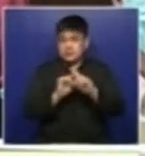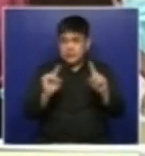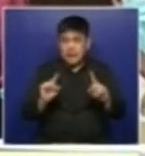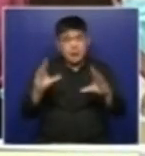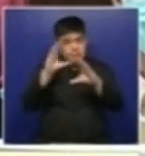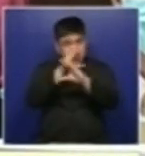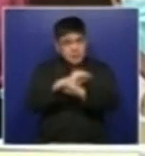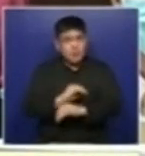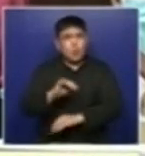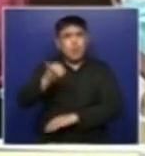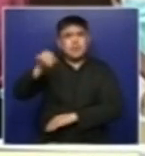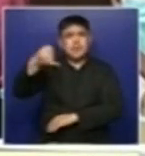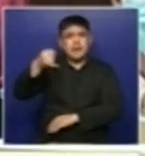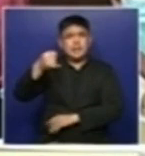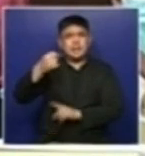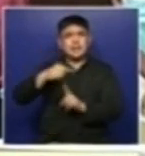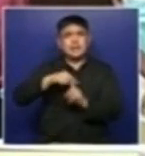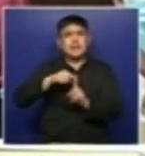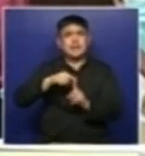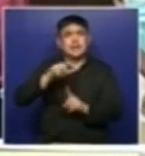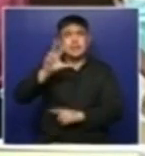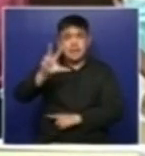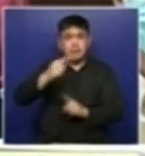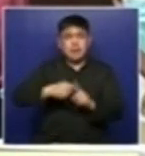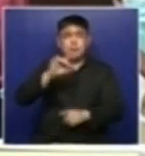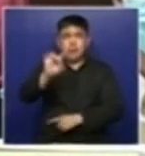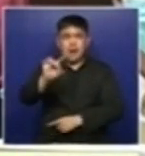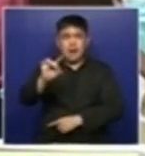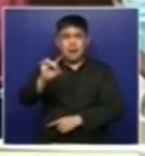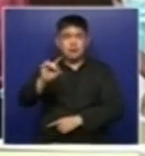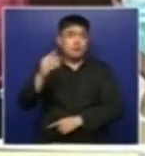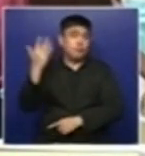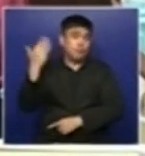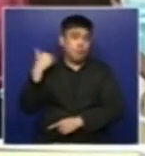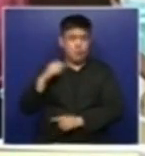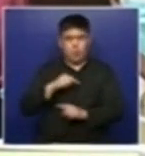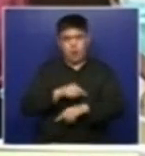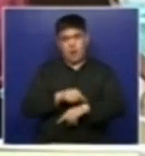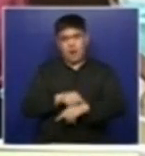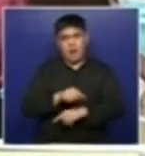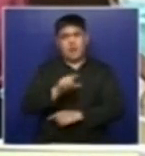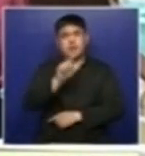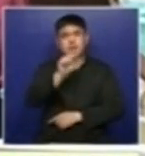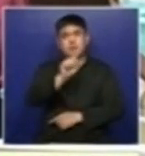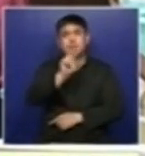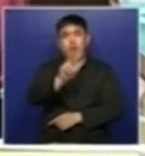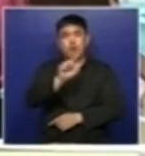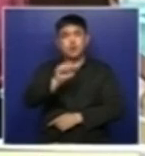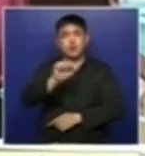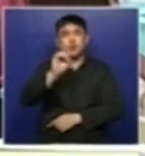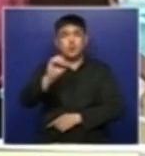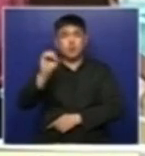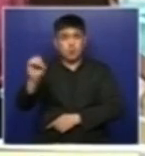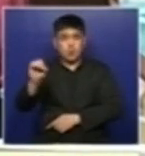สิงหาคมที่ผ่านมาเนี่ยเวลาประมาณ22นาฬิกาหรือ4ทุ่มเนี่ยก็ได้มีเหตุ